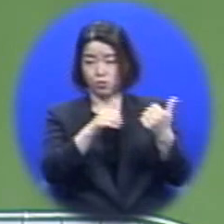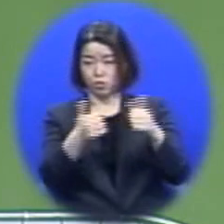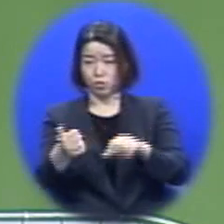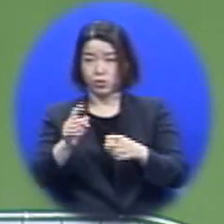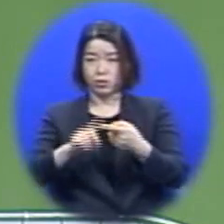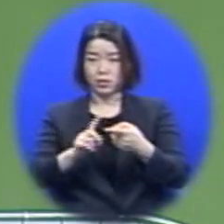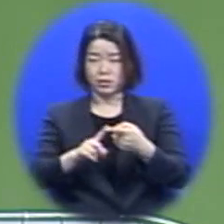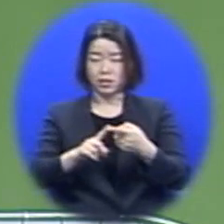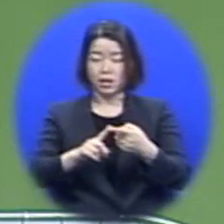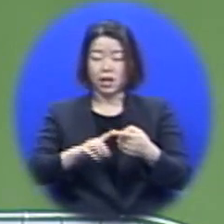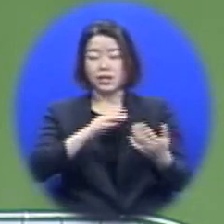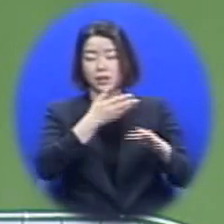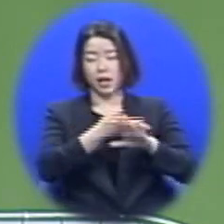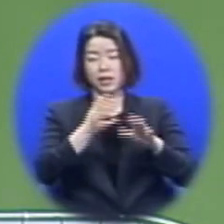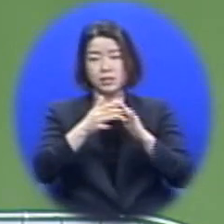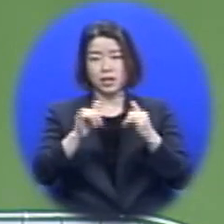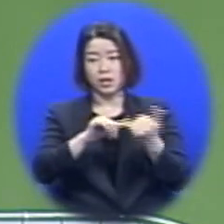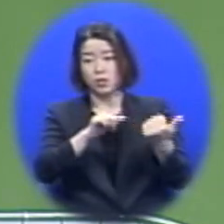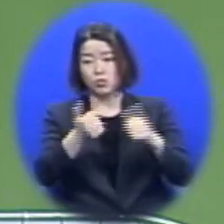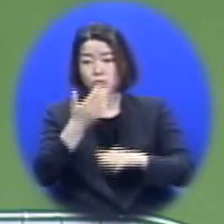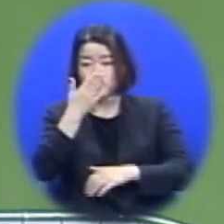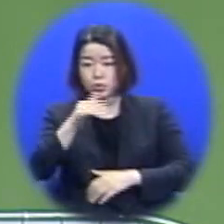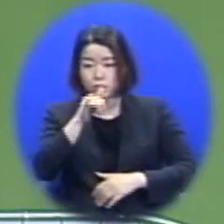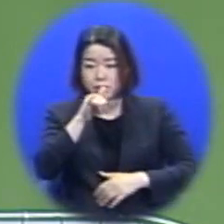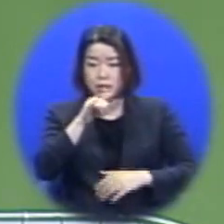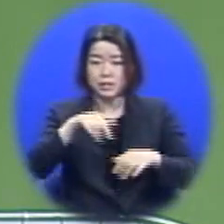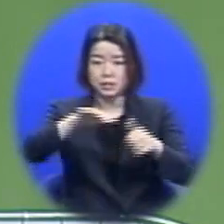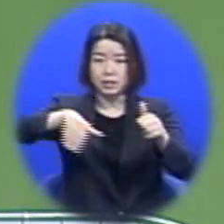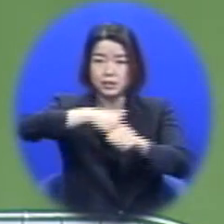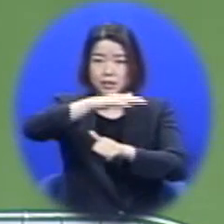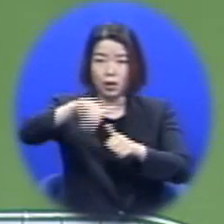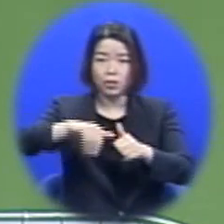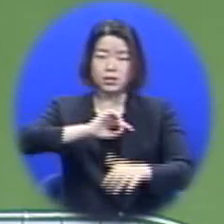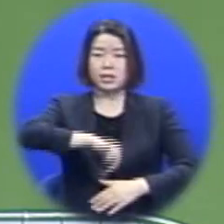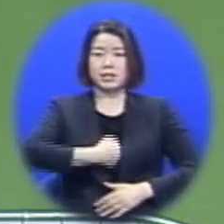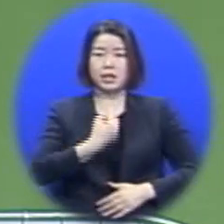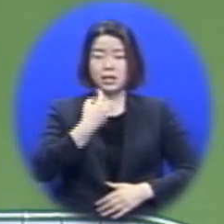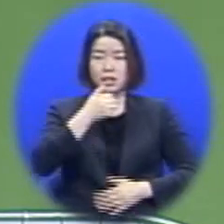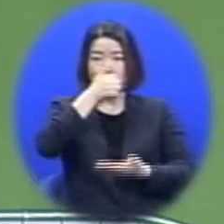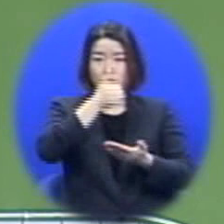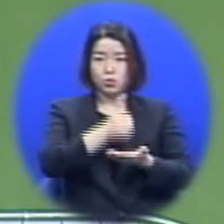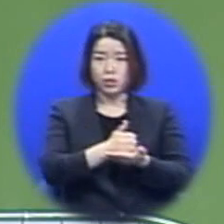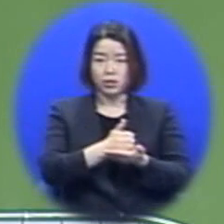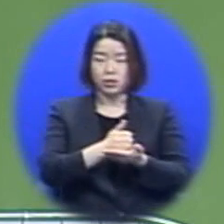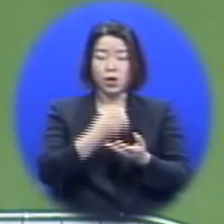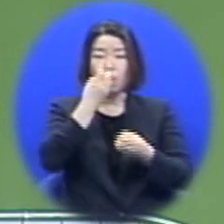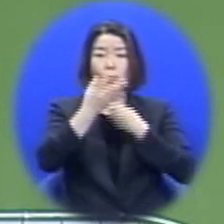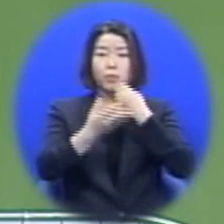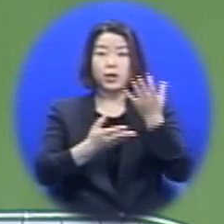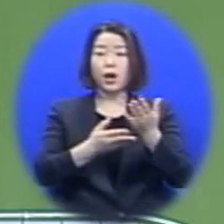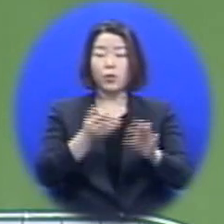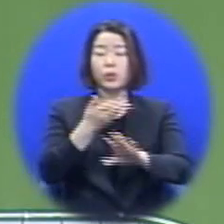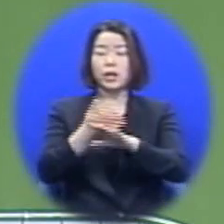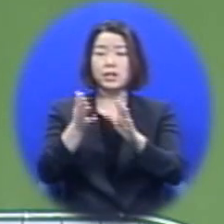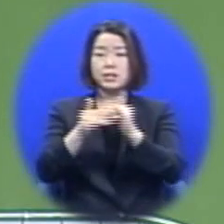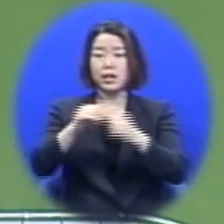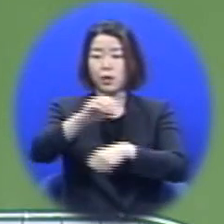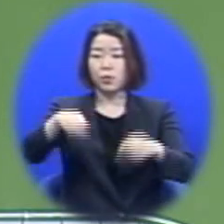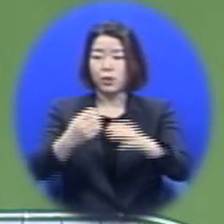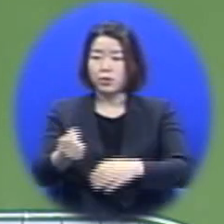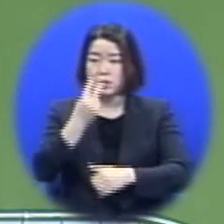다른 사람이 죽을 수밖에 없는 상황에서 그는 자기 죄를 고백하고 그 사람을 살려줄 수 있는 은혜가 있었어요.